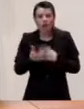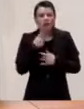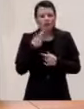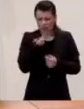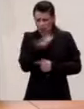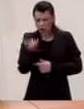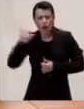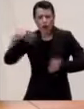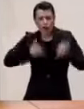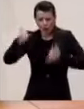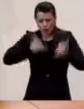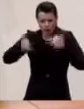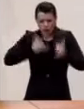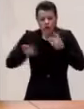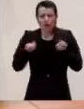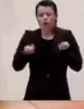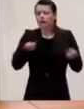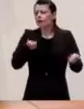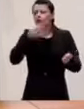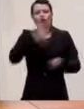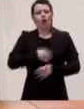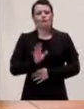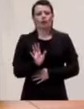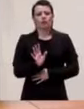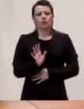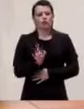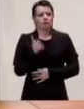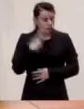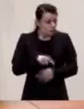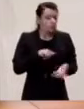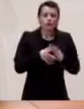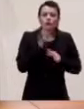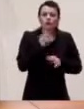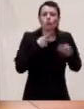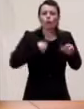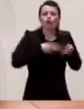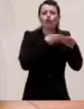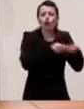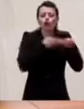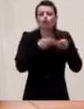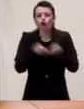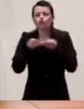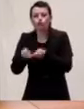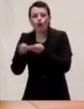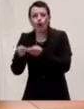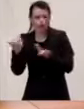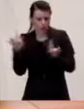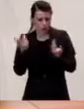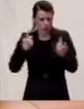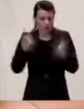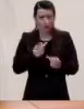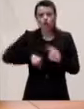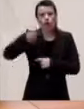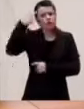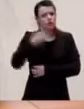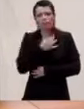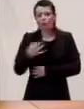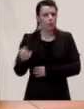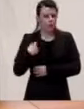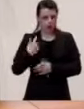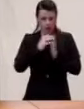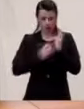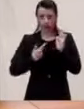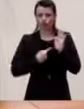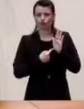chiamate e a soccorrere, ben sapendo, come appena è stato descritto, che il punto non